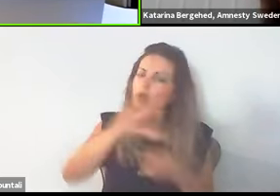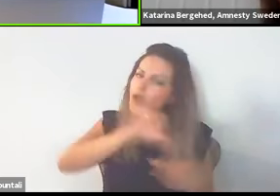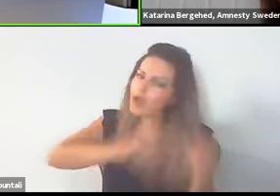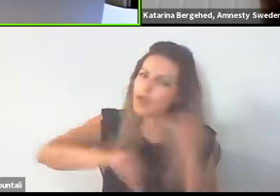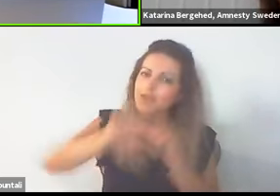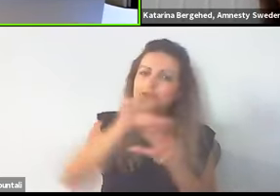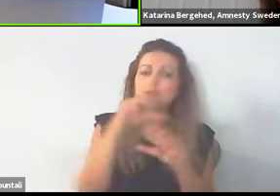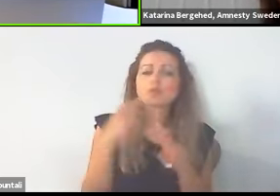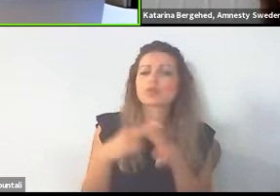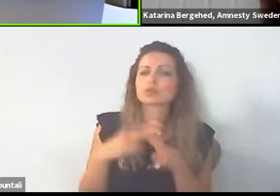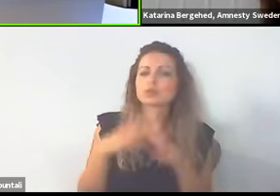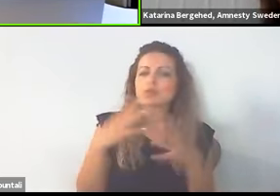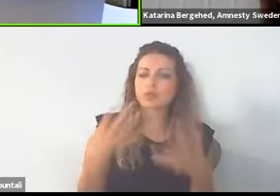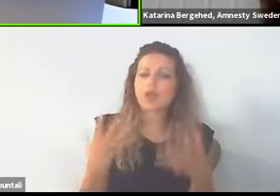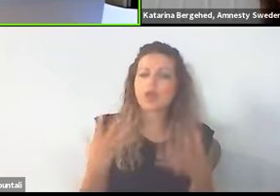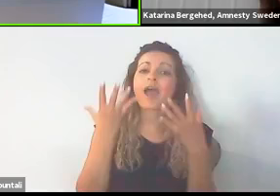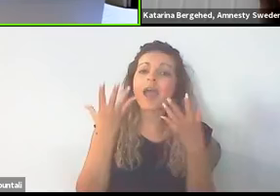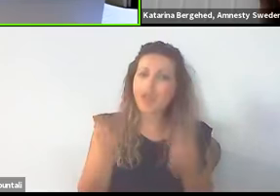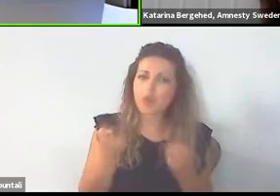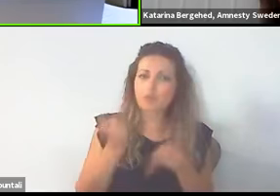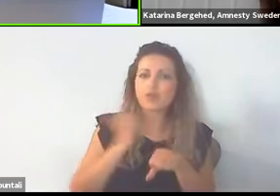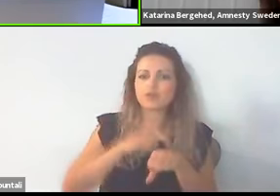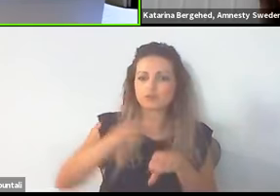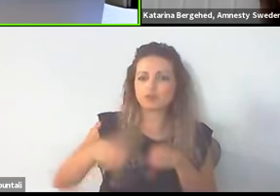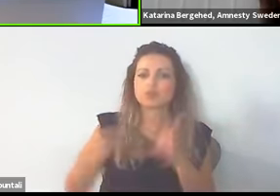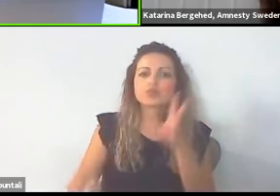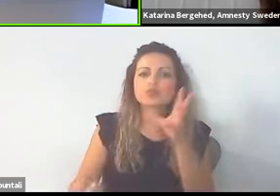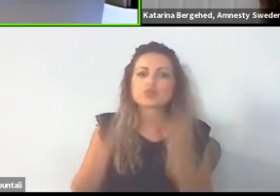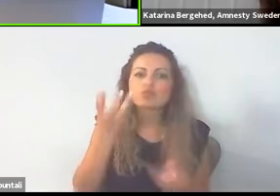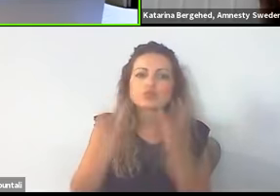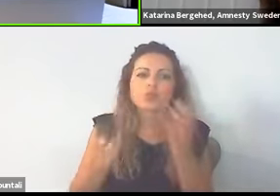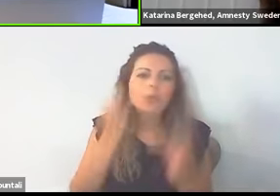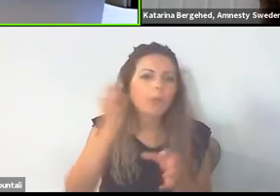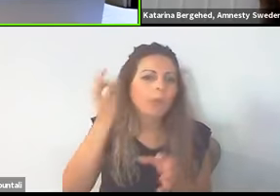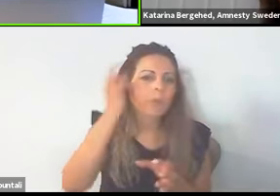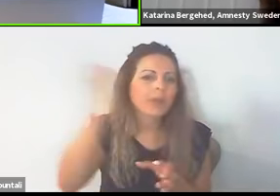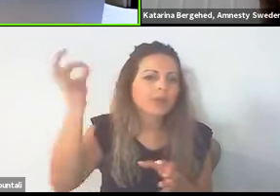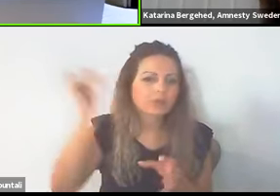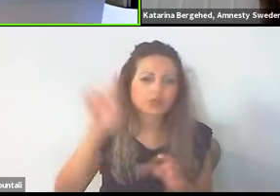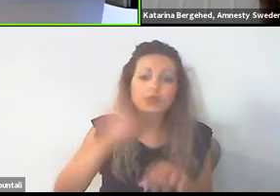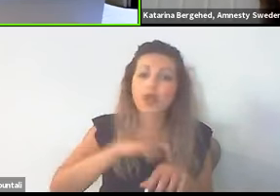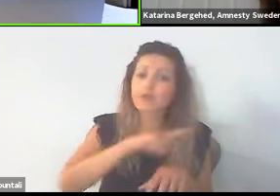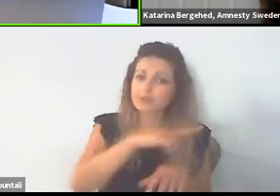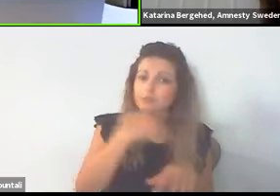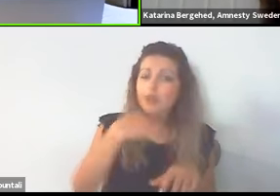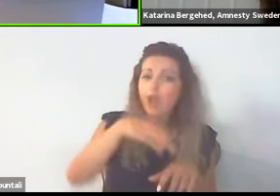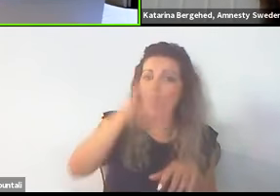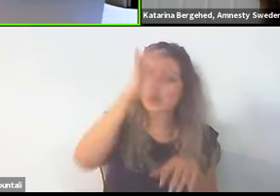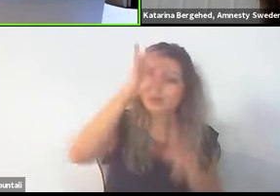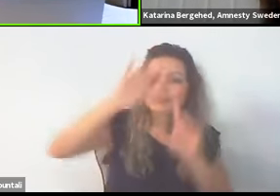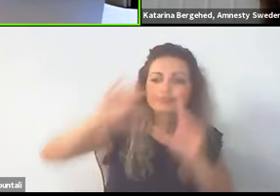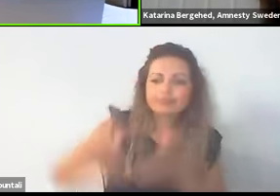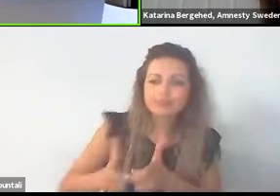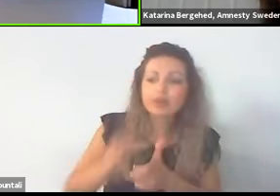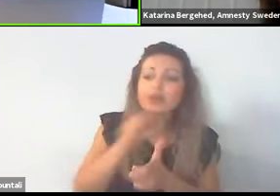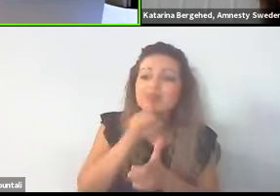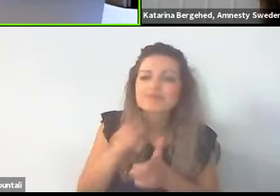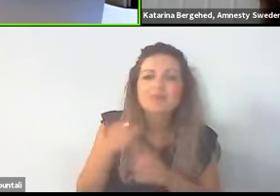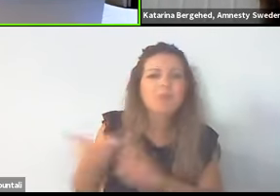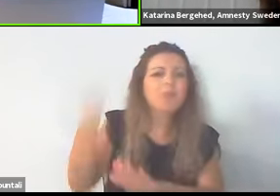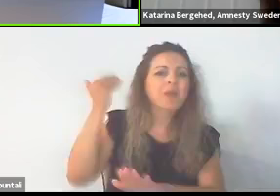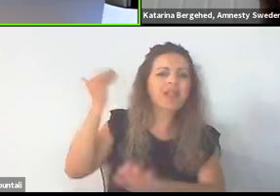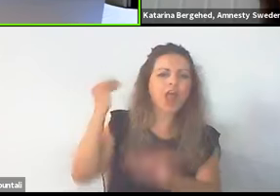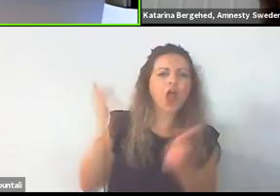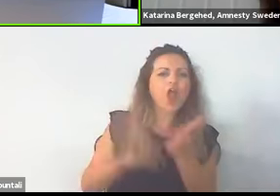έχουμε πλέον και νέες περιπτώσεις υποθέσεων που πλέον διώκονται και οι οποίες στο παρελθόν με την προηγούμενη νομοθεσία δεν